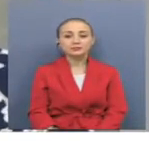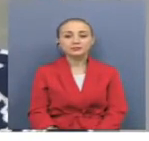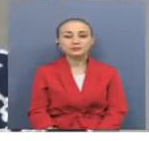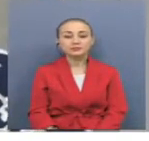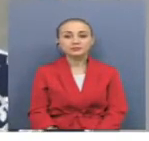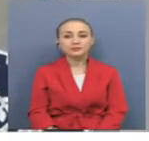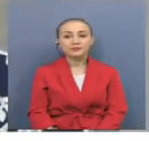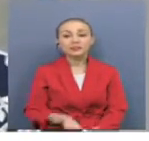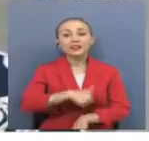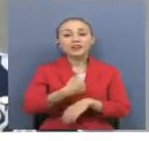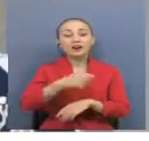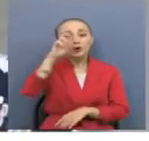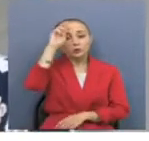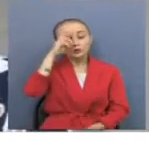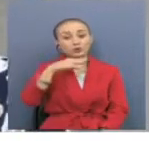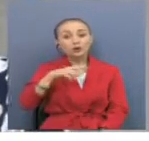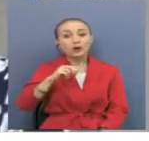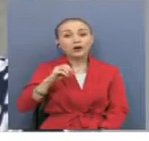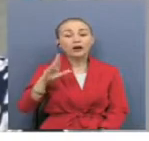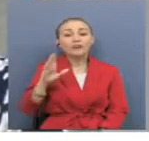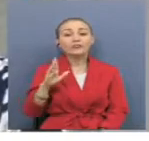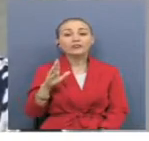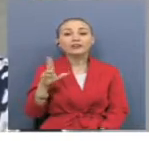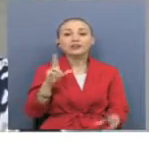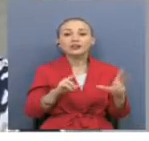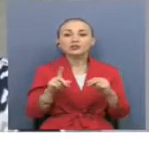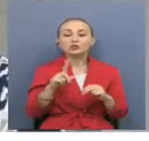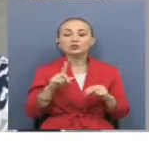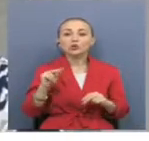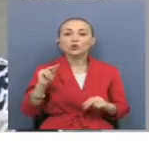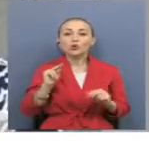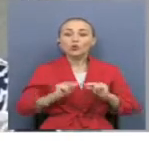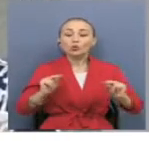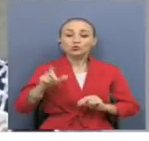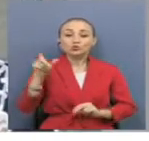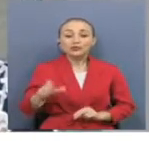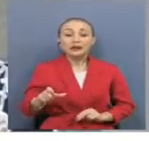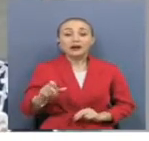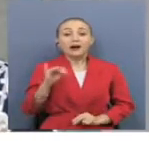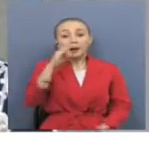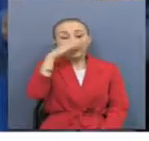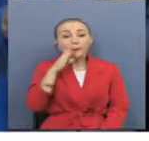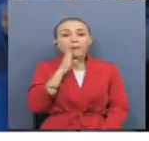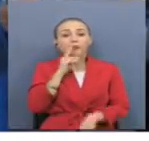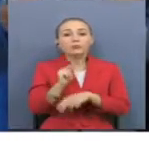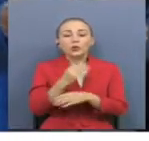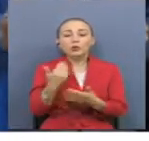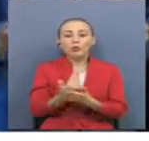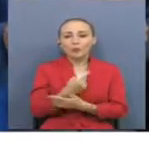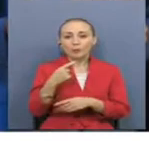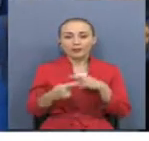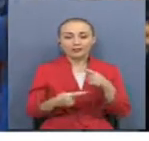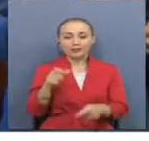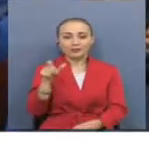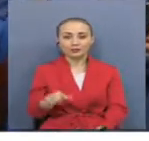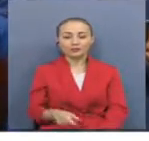бағаланып деп сондай ойда айтылды. Соған біз қолдаймын соны, өйткені мұғалімнің жұмысы өте күрделі жұмыс. Маңызды шараға